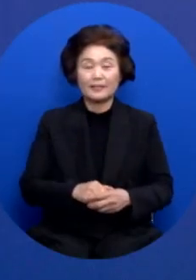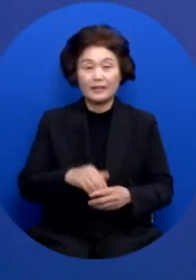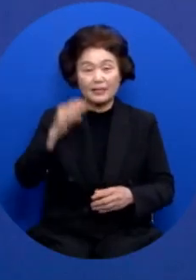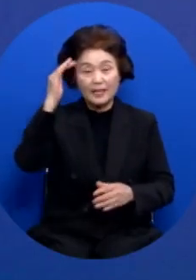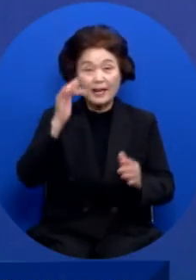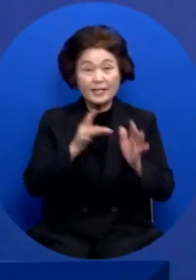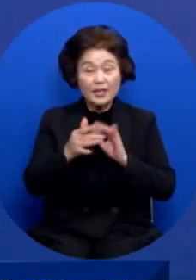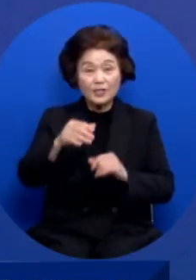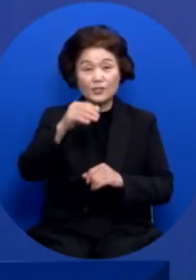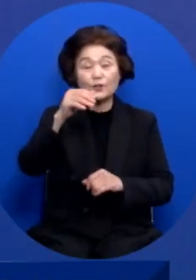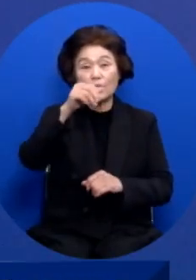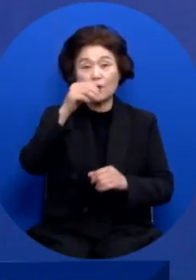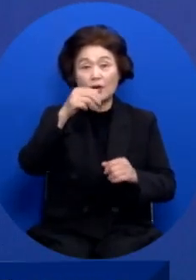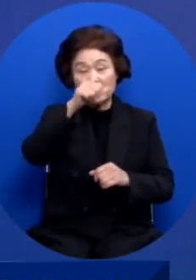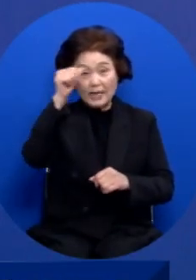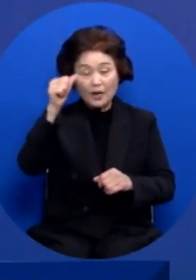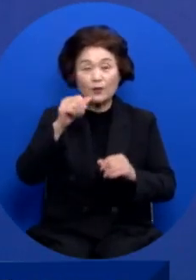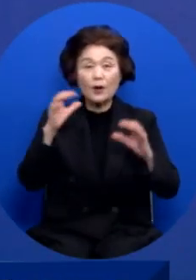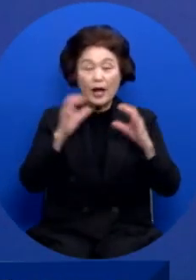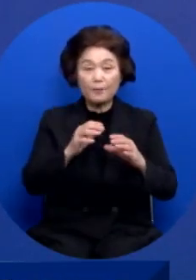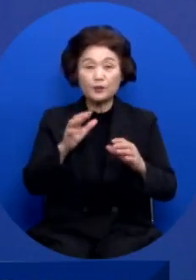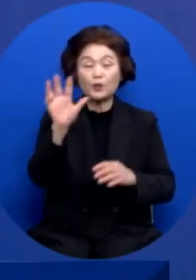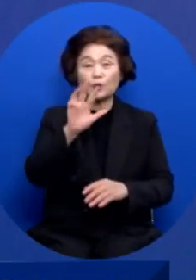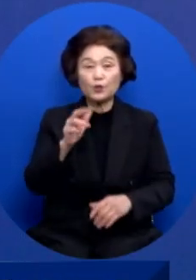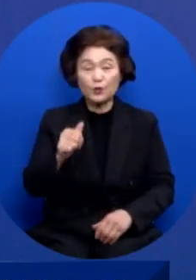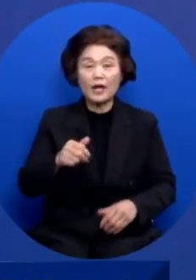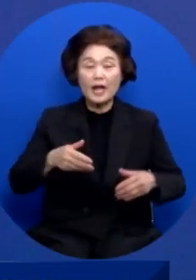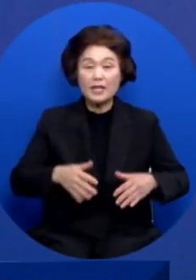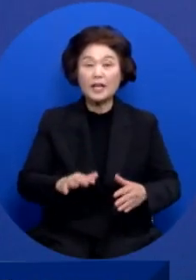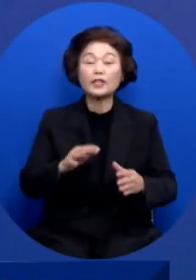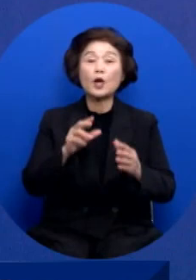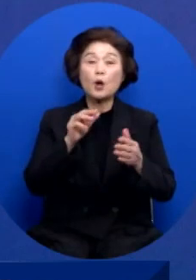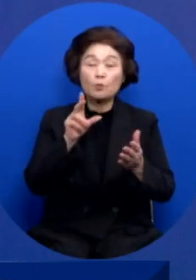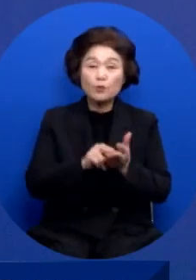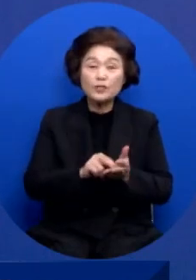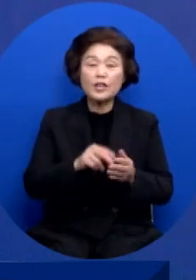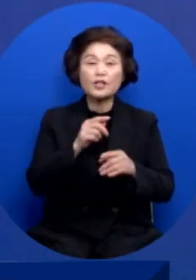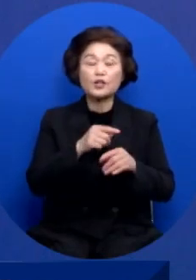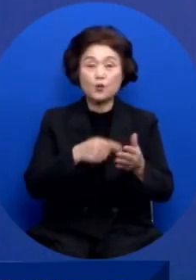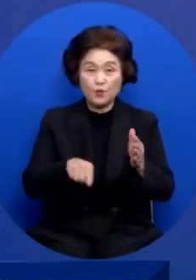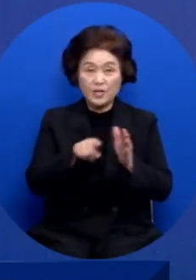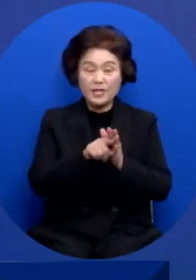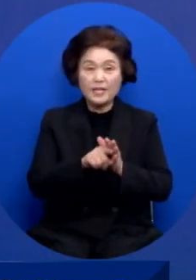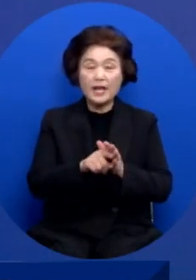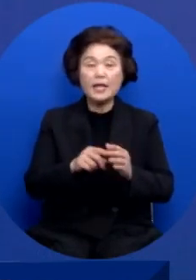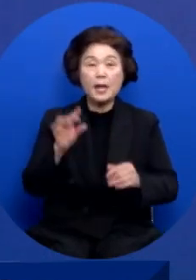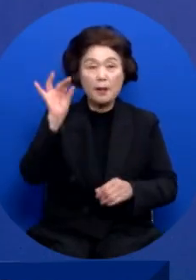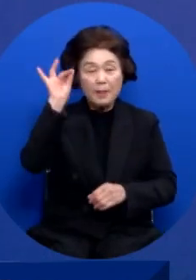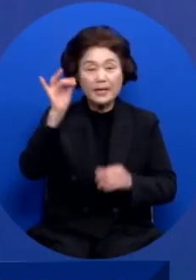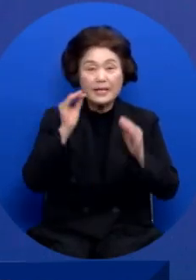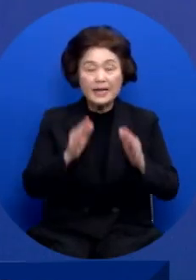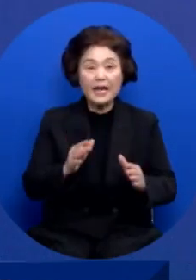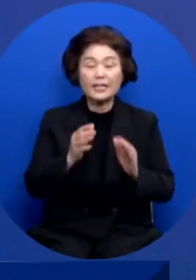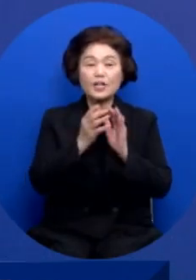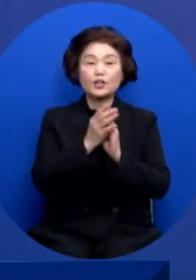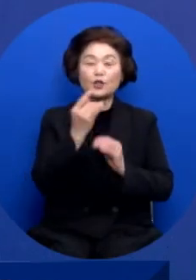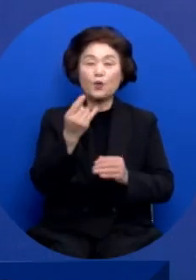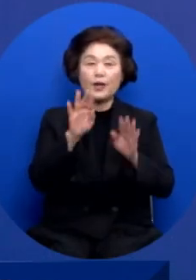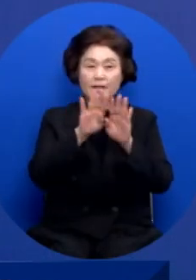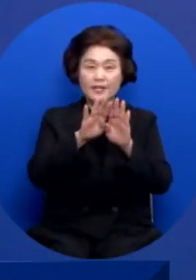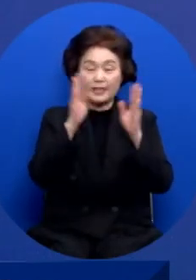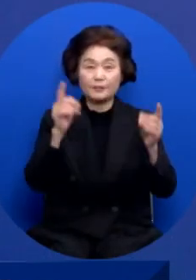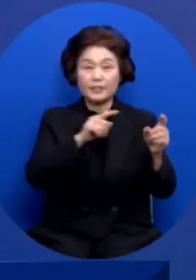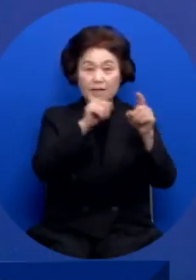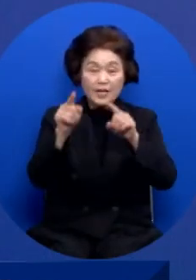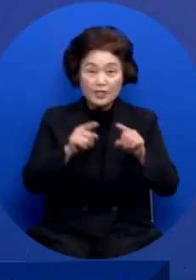대한예수교 장로회 합동총회가 저출산 극복을 위한 100일간의 헌신 예배와 기도 행진을 시작했습니다. 전국